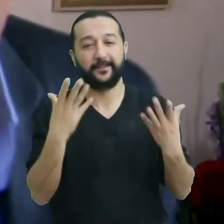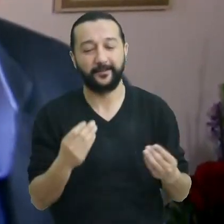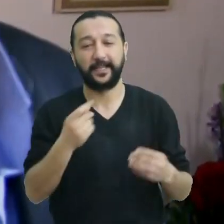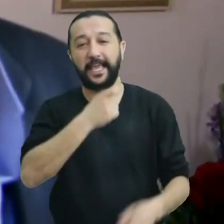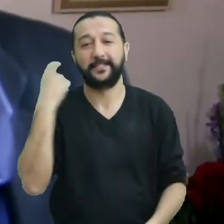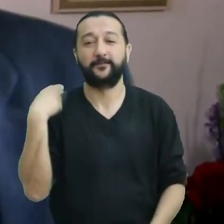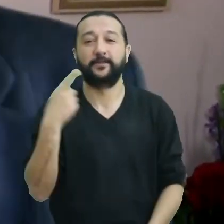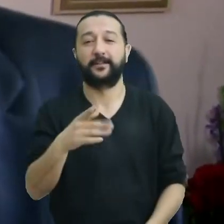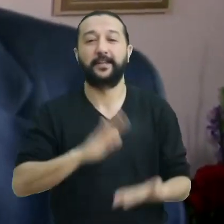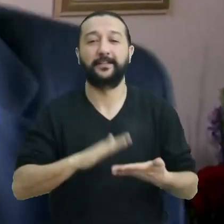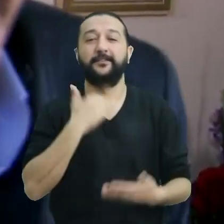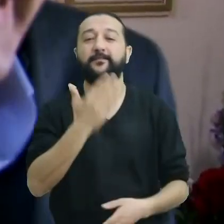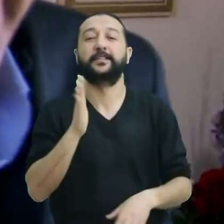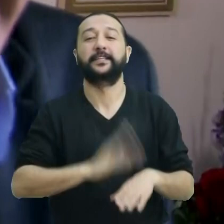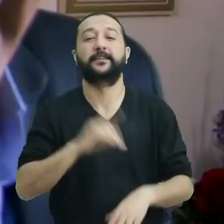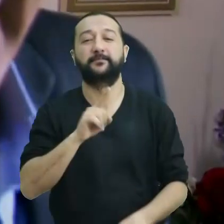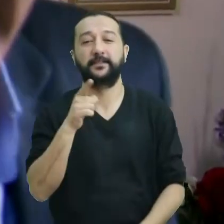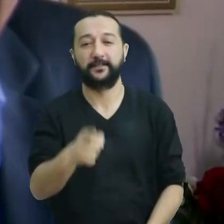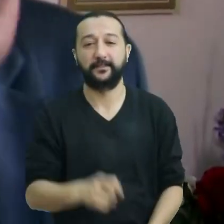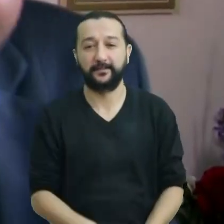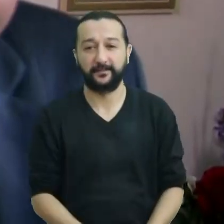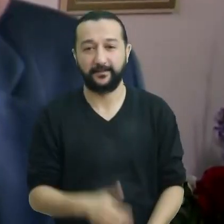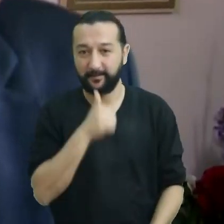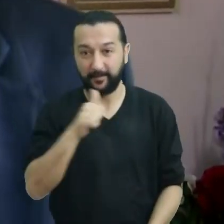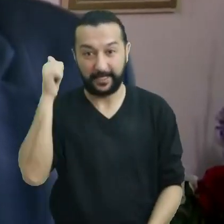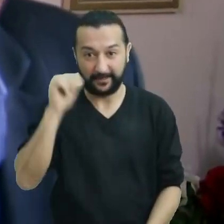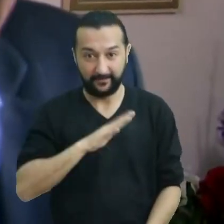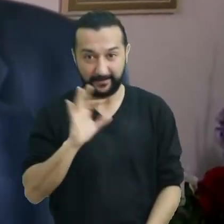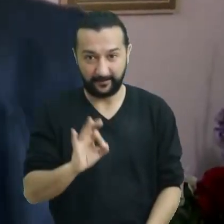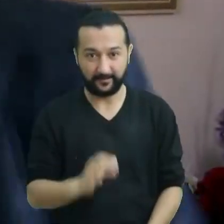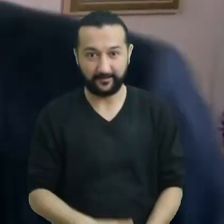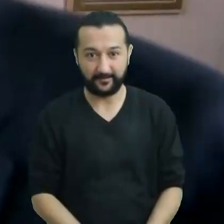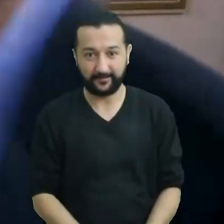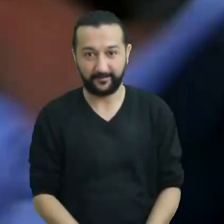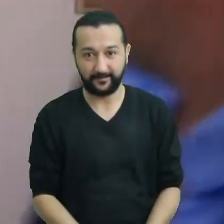çok eski numaralar arkadaşlar, yapmayın. Babam arka.